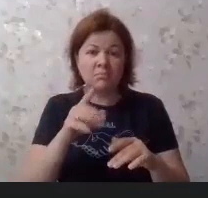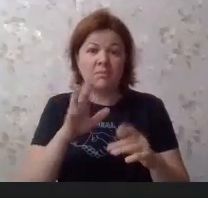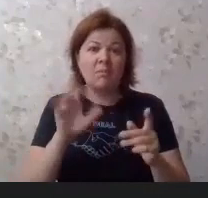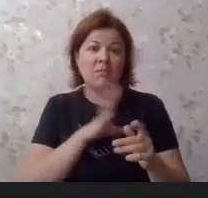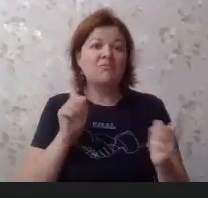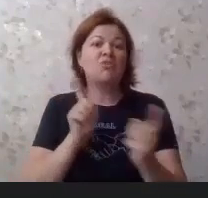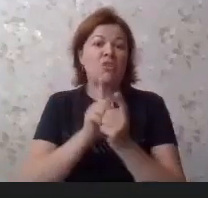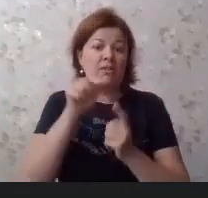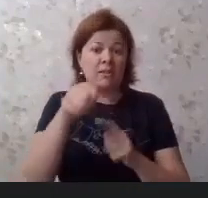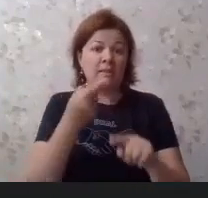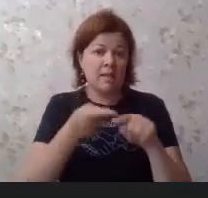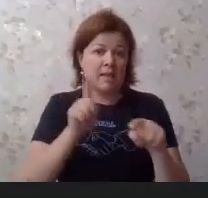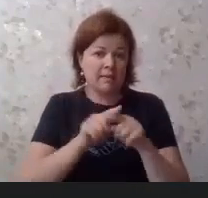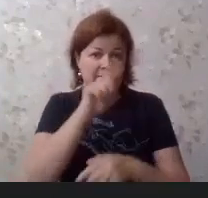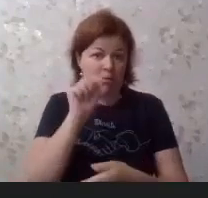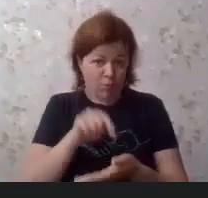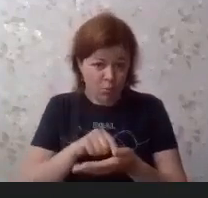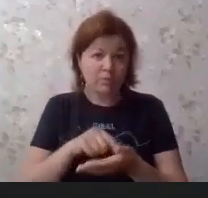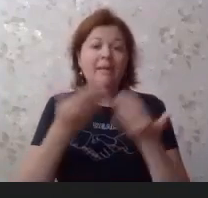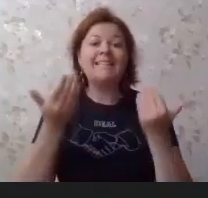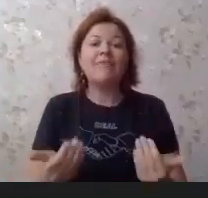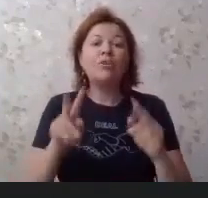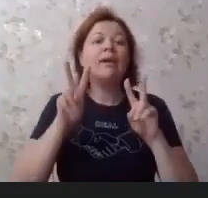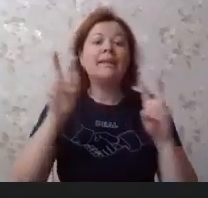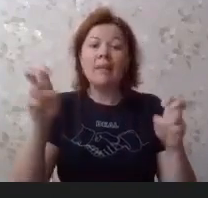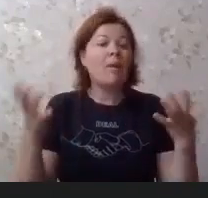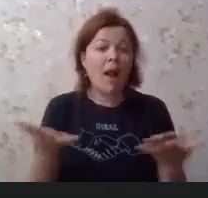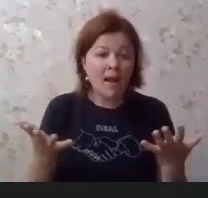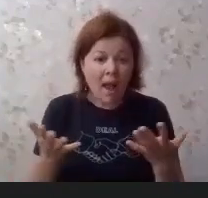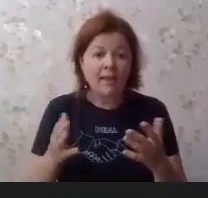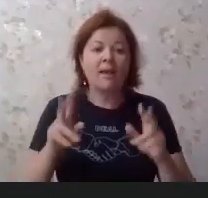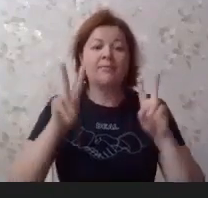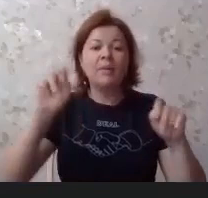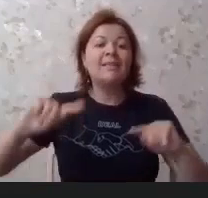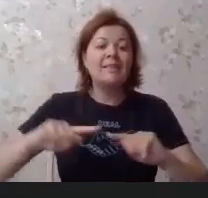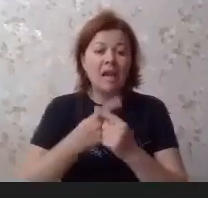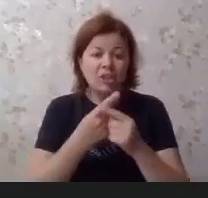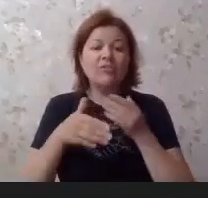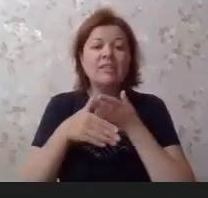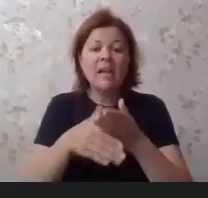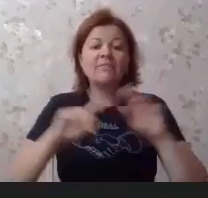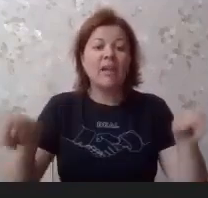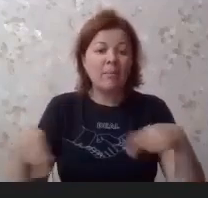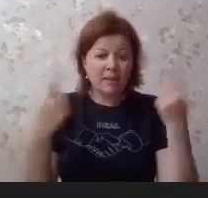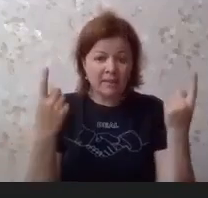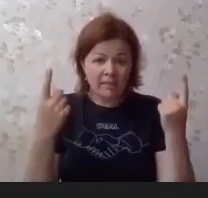этим. Итак, наша тема, сегодняшняя тема – это технические средства реабилитации, но новый